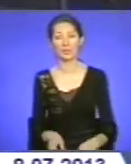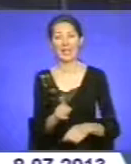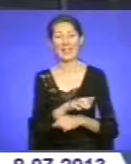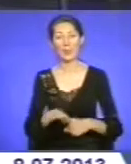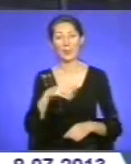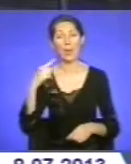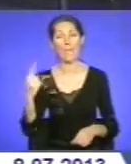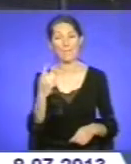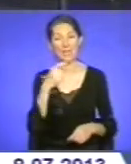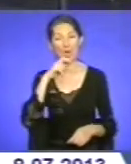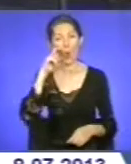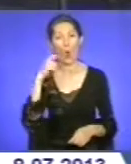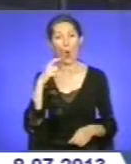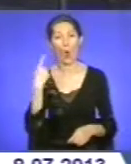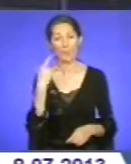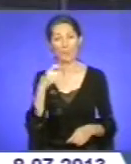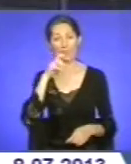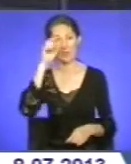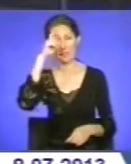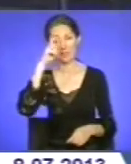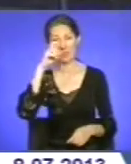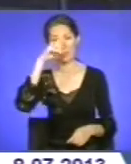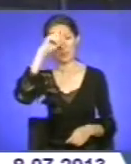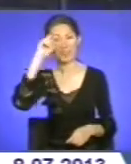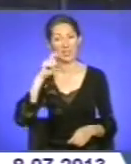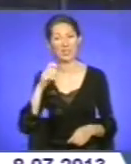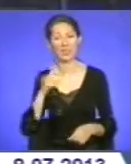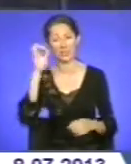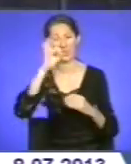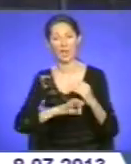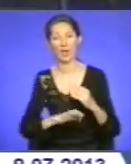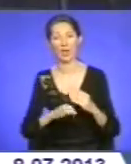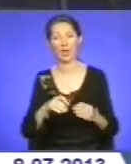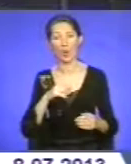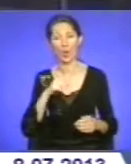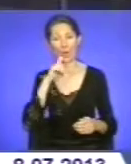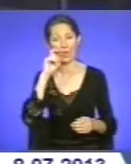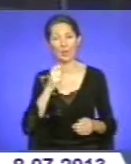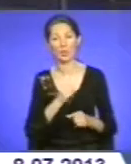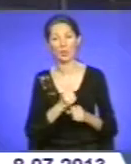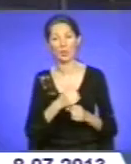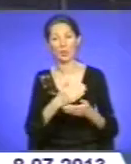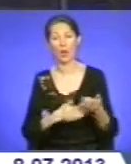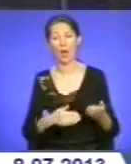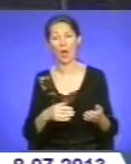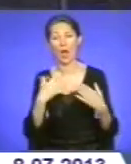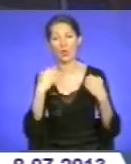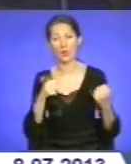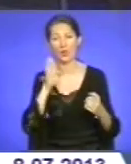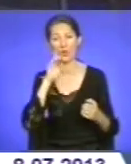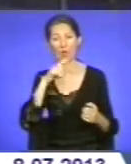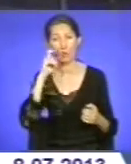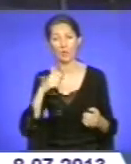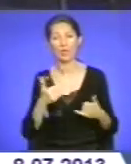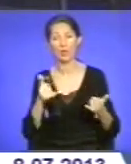Тернопільщина – перша область в Західній Україні, яка вже рік працює за програмою «Здоров'я жінок України». До участі у ній нас запросили спеціалісти Агентства США з